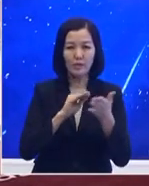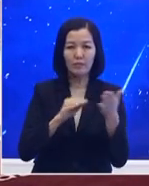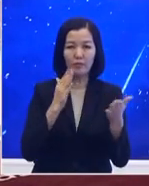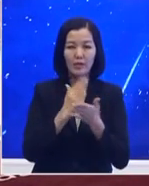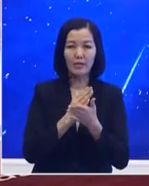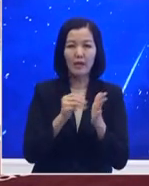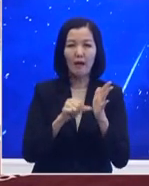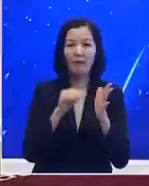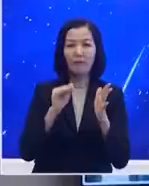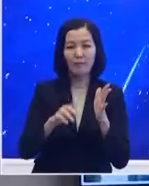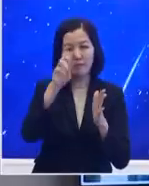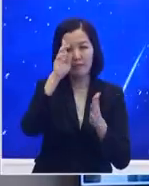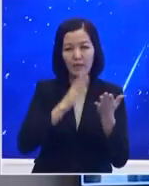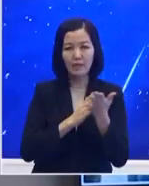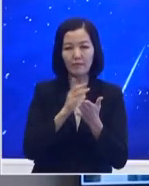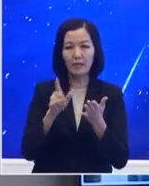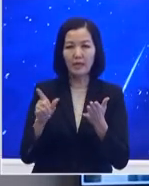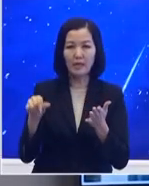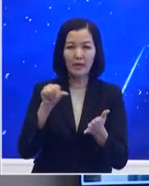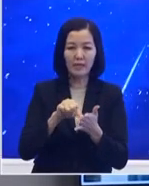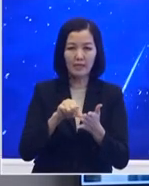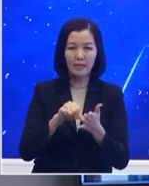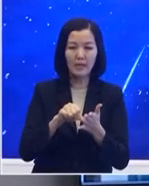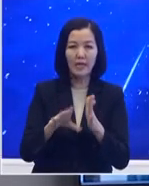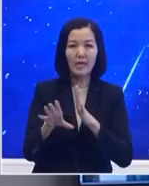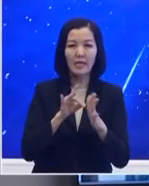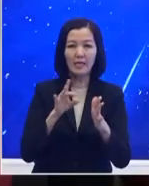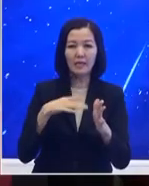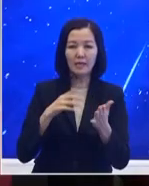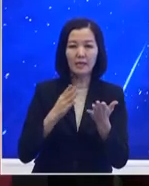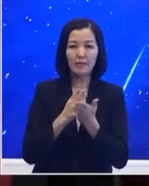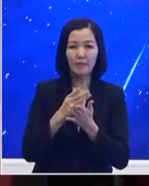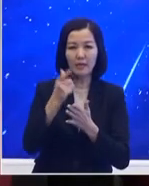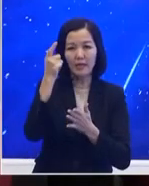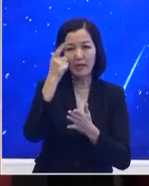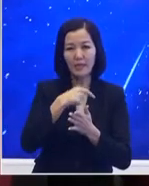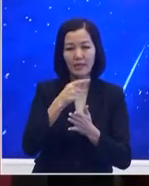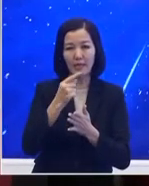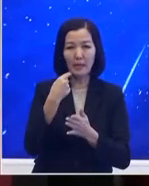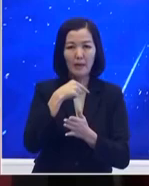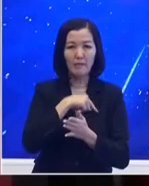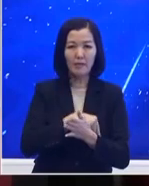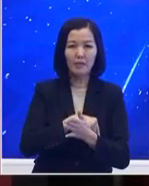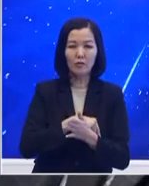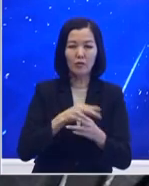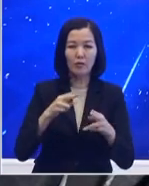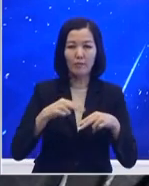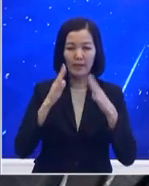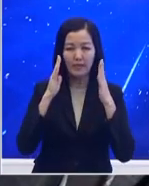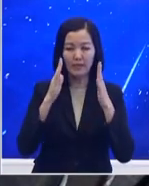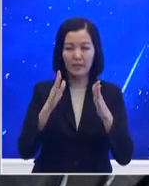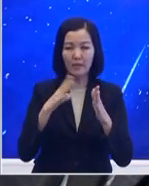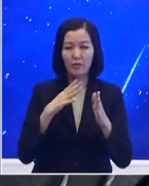аса мемлекеттік қызметкер қатысты. Атап өтерлігі, мамандарды іріктеу барысында қызметкерлердің этикалық мінез-құлқында баса